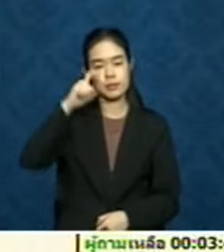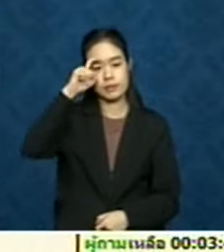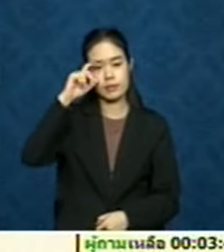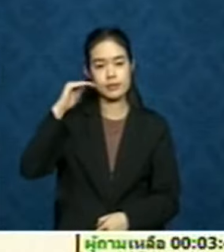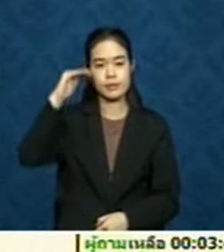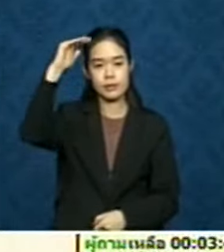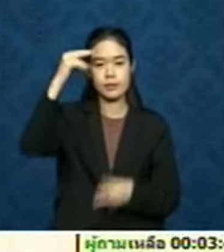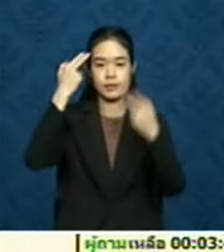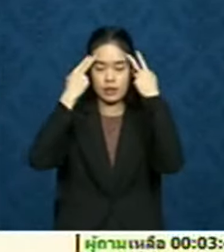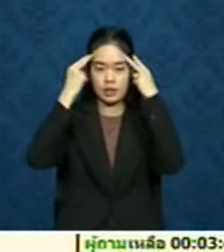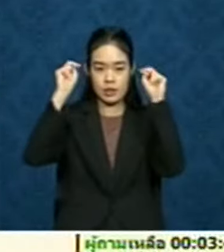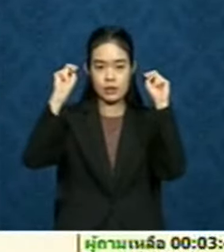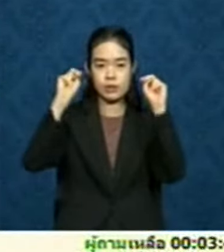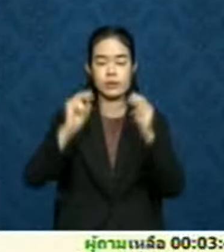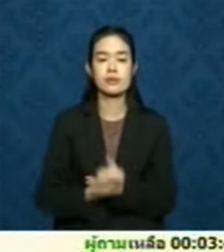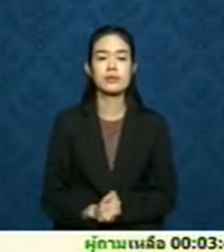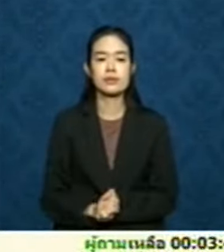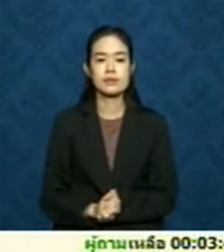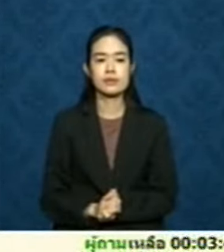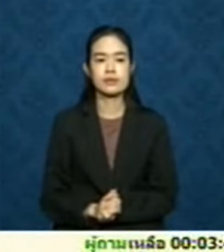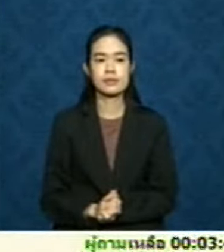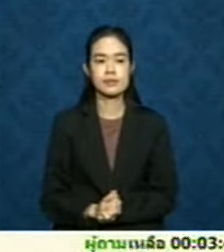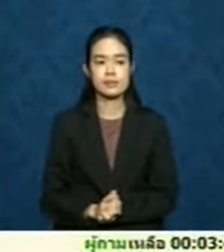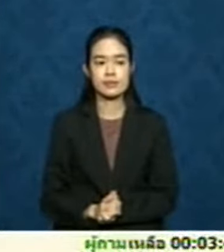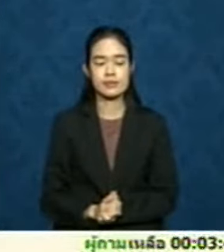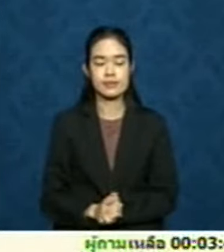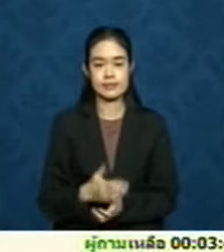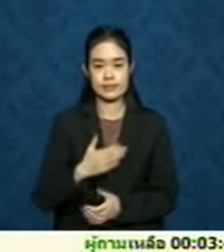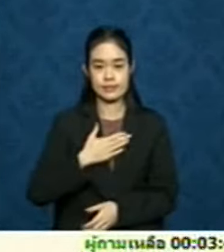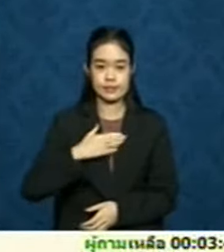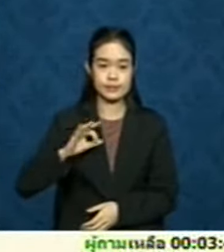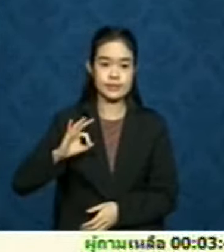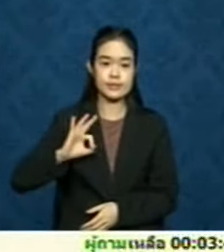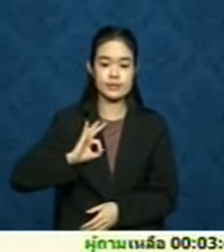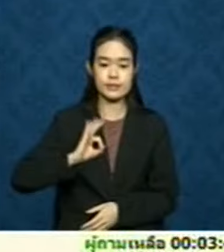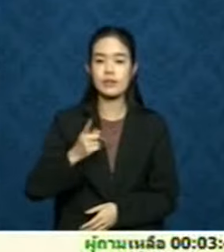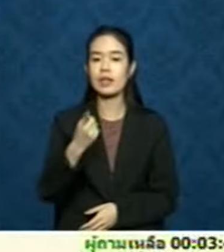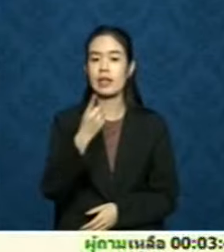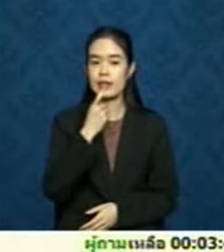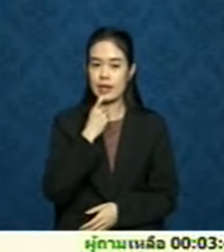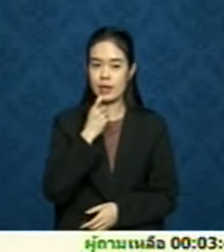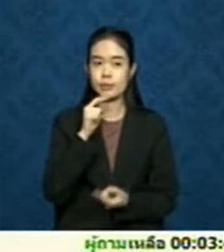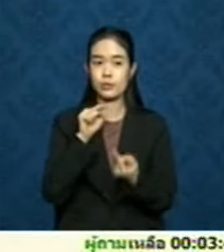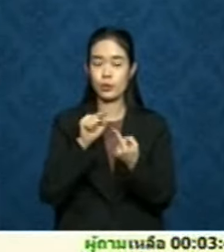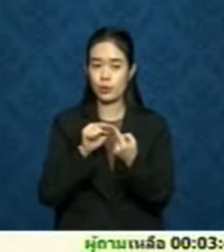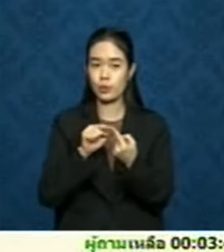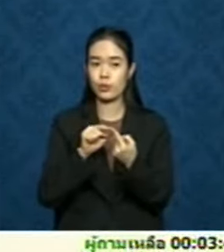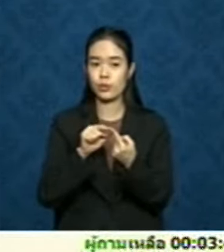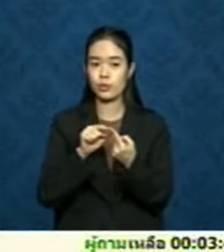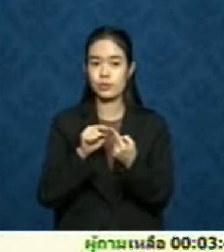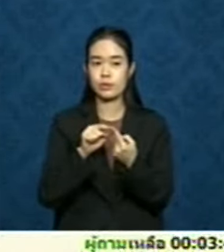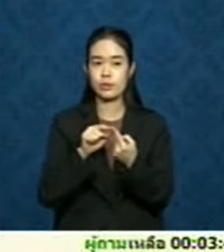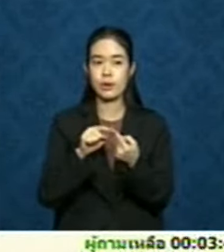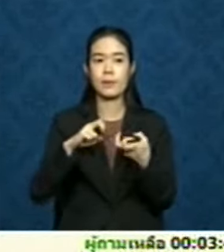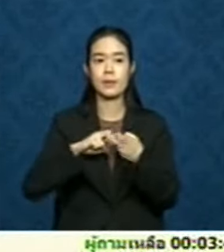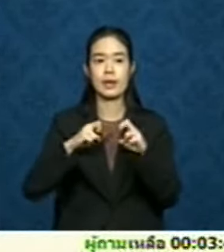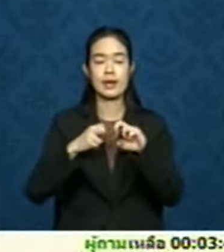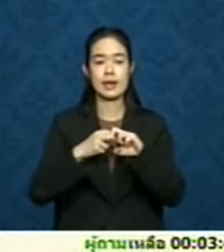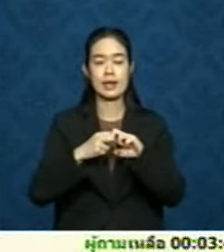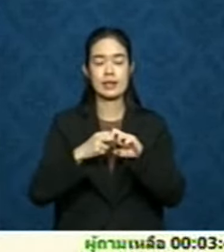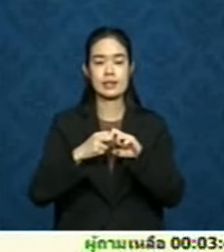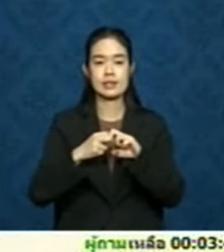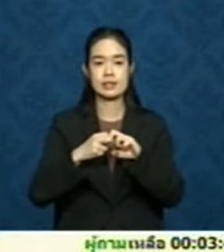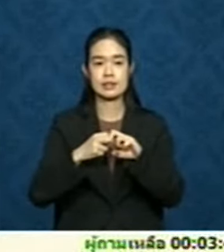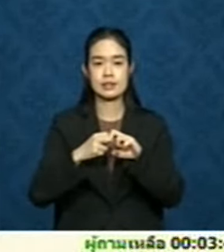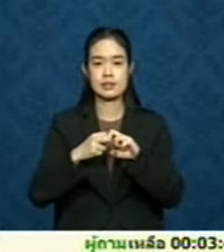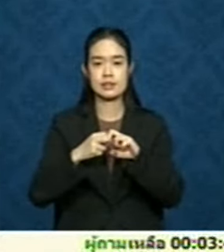นตรีตามที่ท่านสมาชิกได้กรุณาถามมาเกี่ยวกับเรื่องของปัญหาที่มีขึ้น